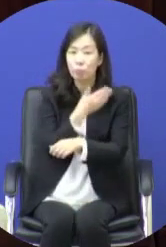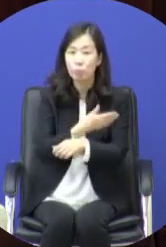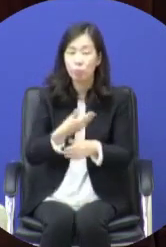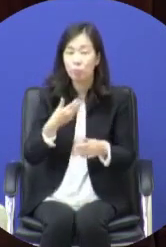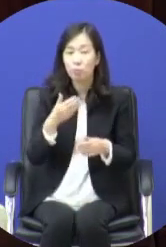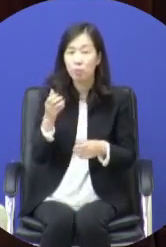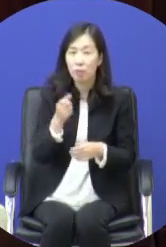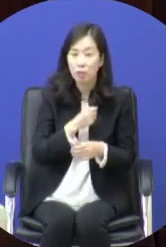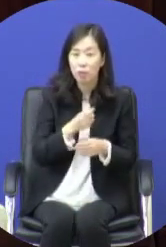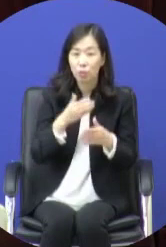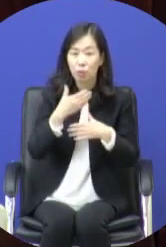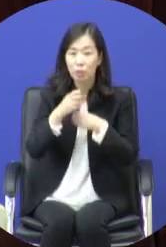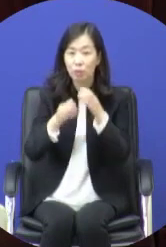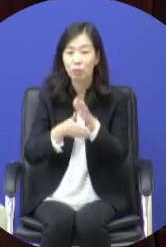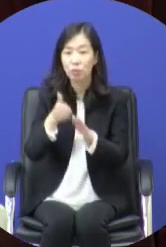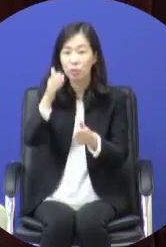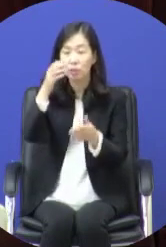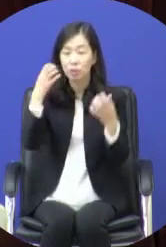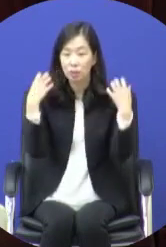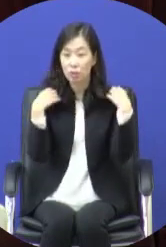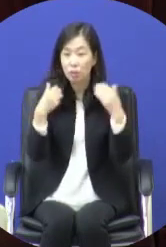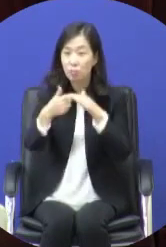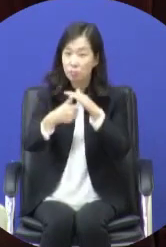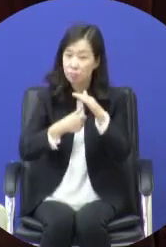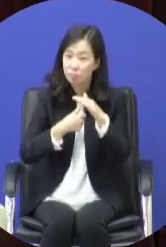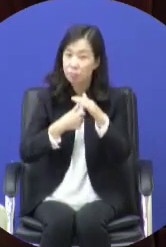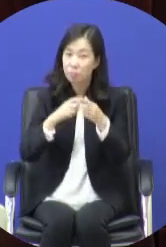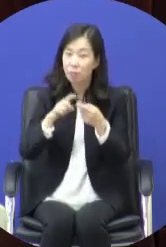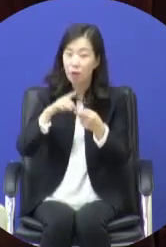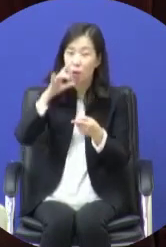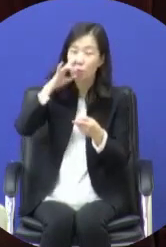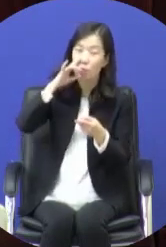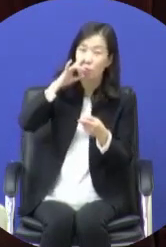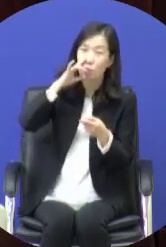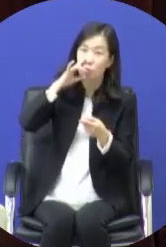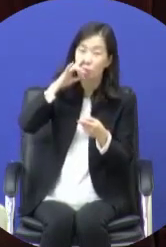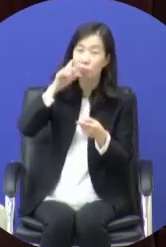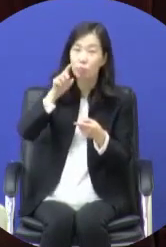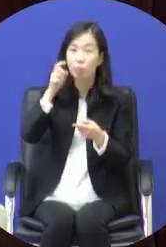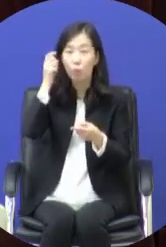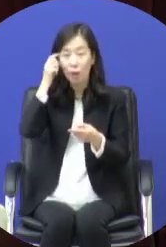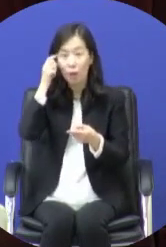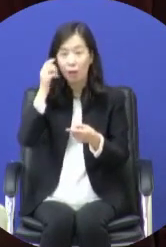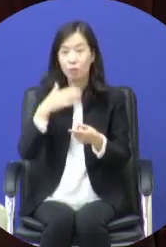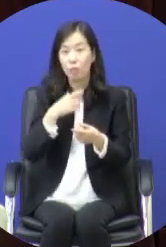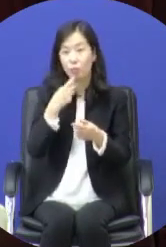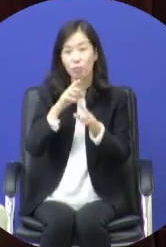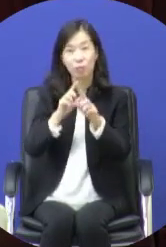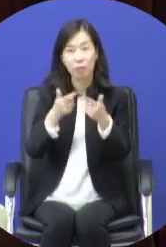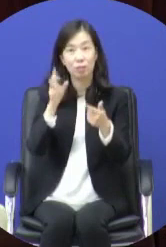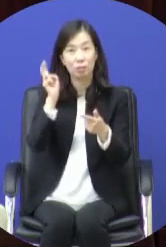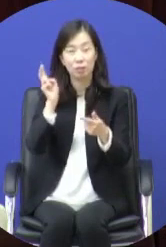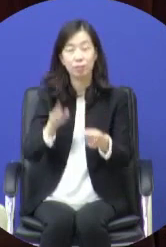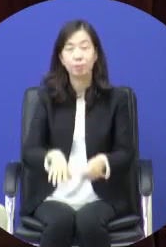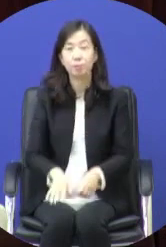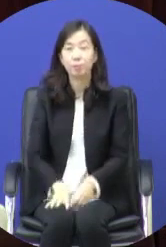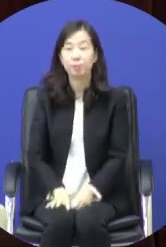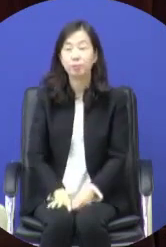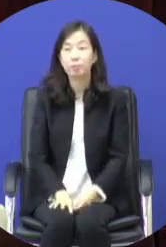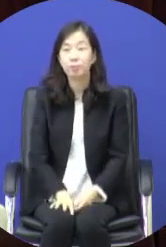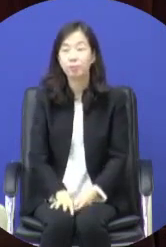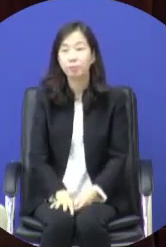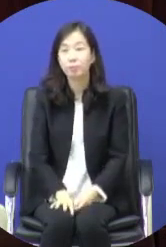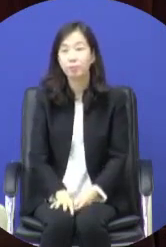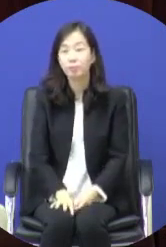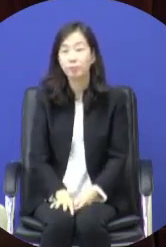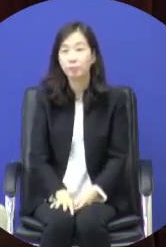안성 시청까지 방문했던 것에 궁금증이 더하는 까닭은 저뿐만이 아닐 것입니다.